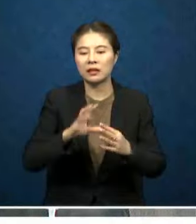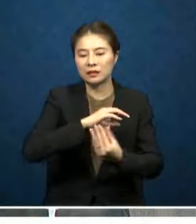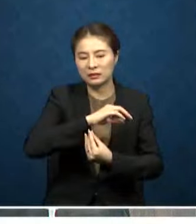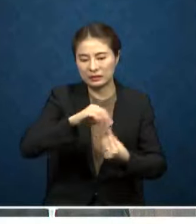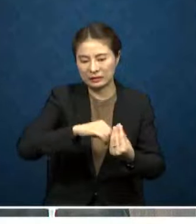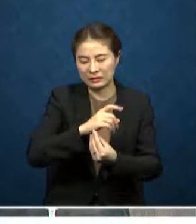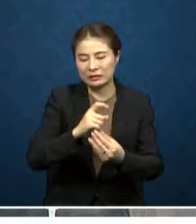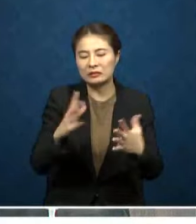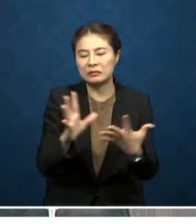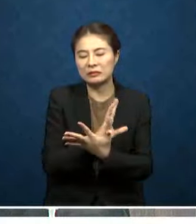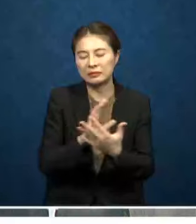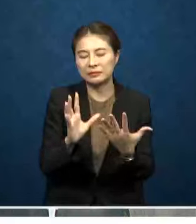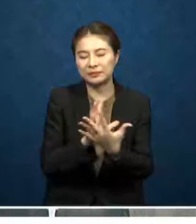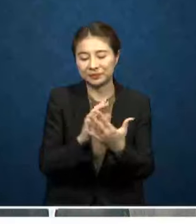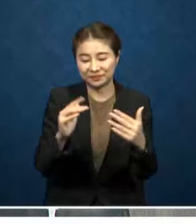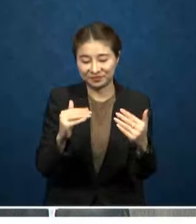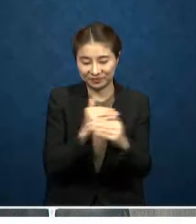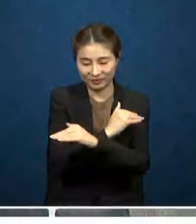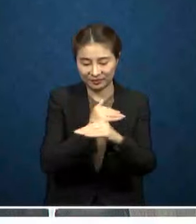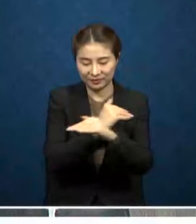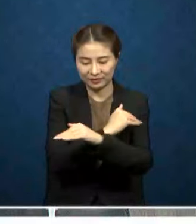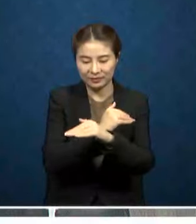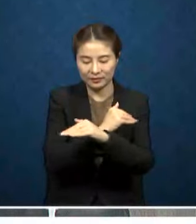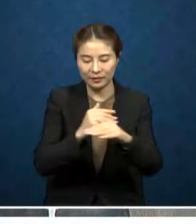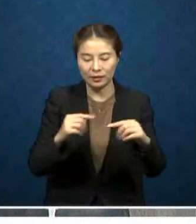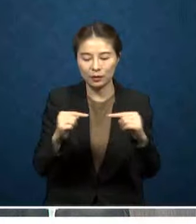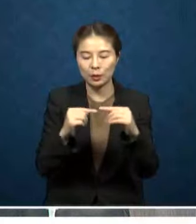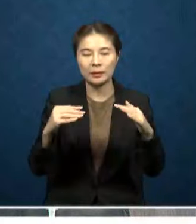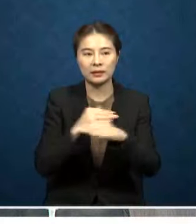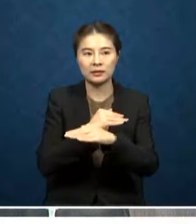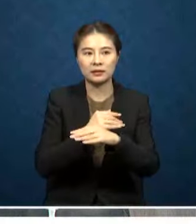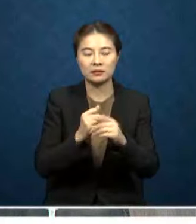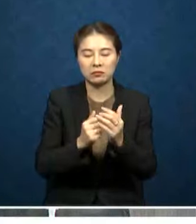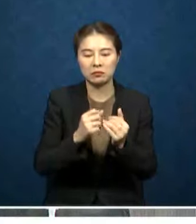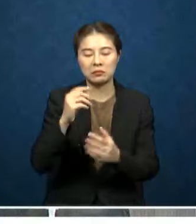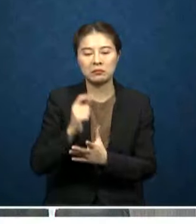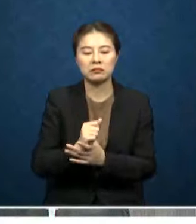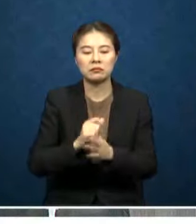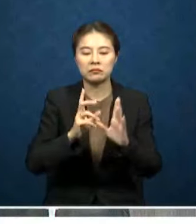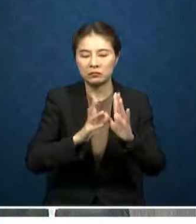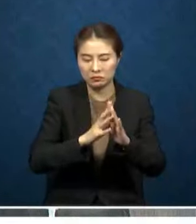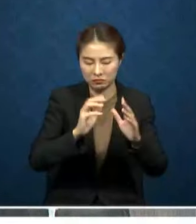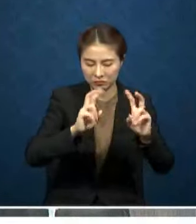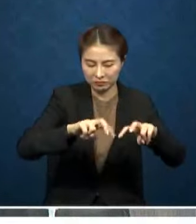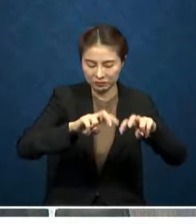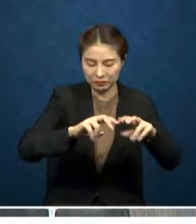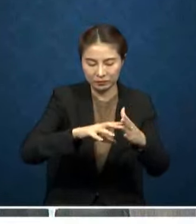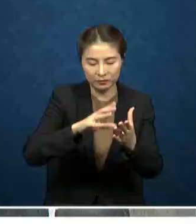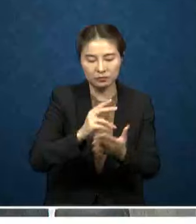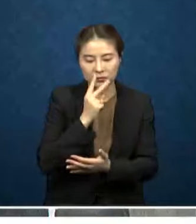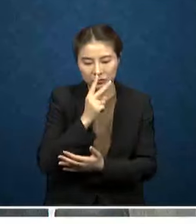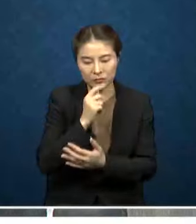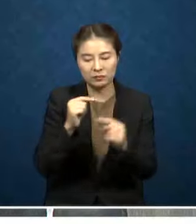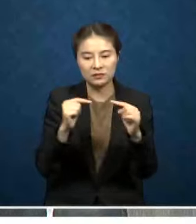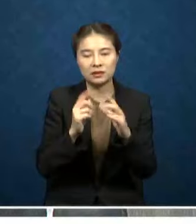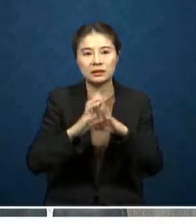การคมนาคมท่านประธานครับเคยศึกษาตัวเลขคร่าวๆว่ารัฐฐะต้อง